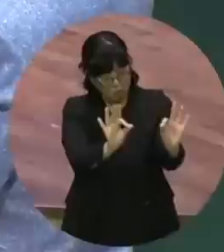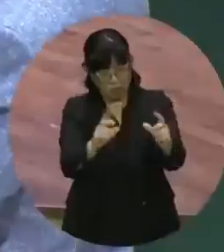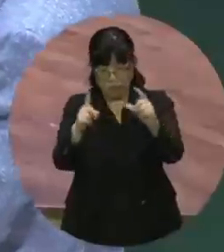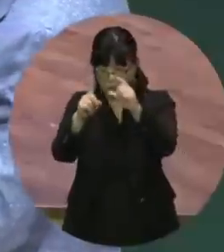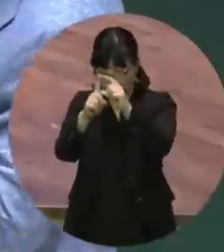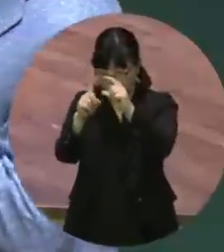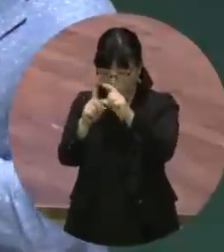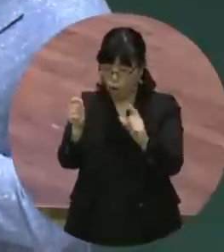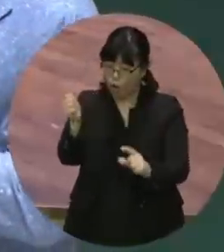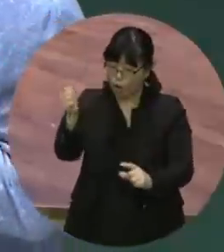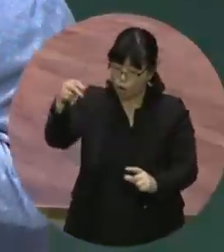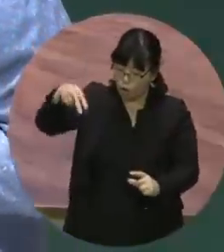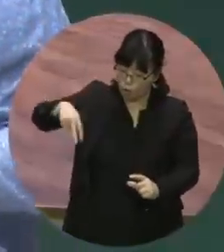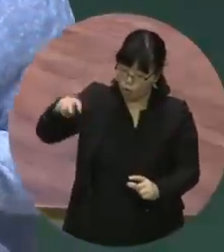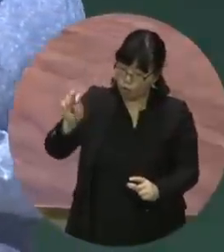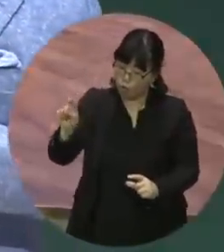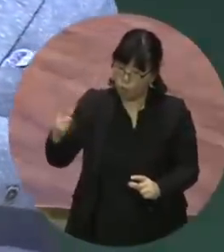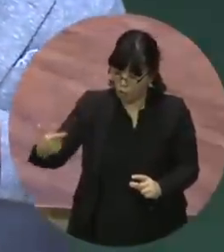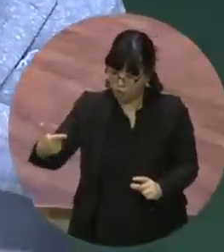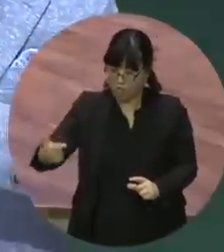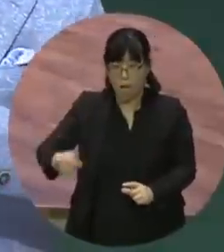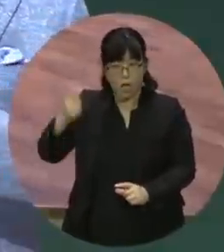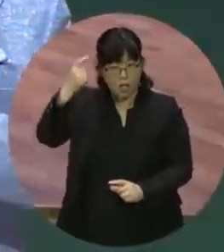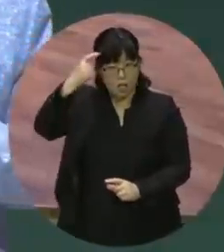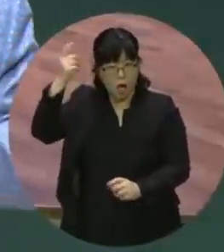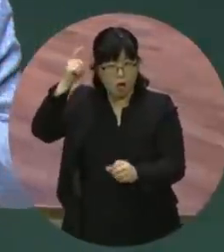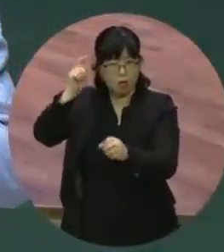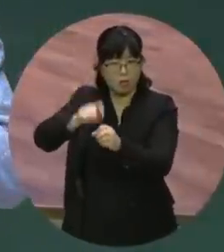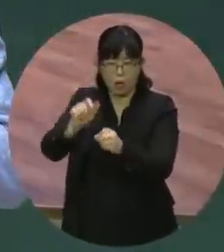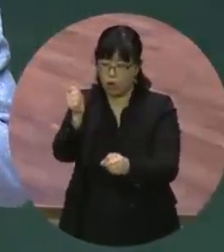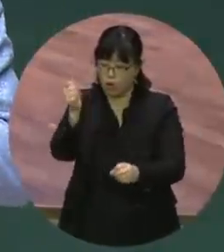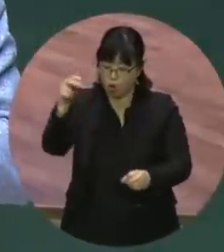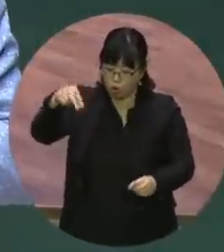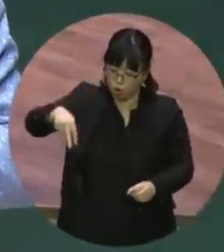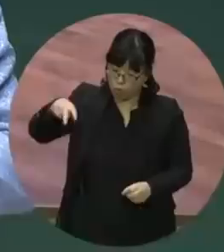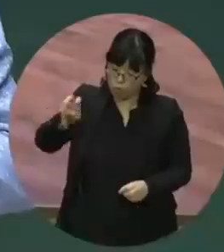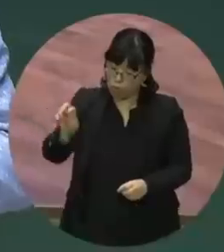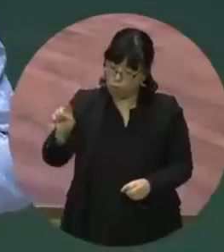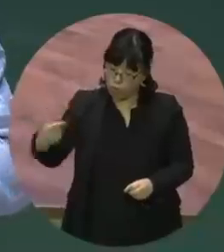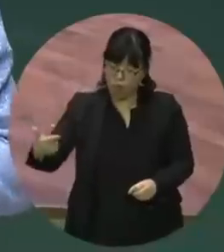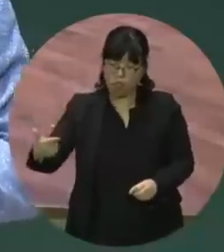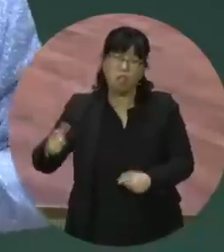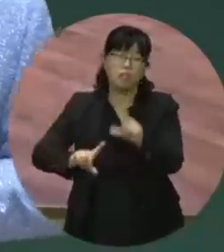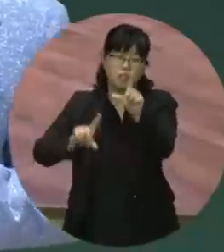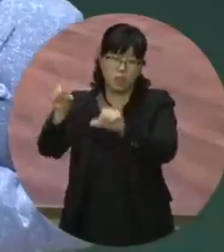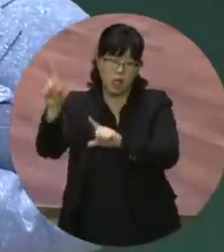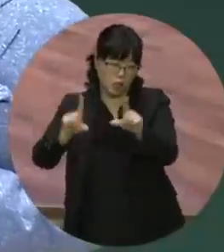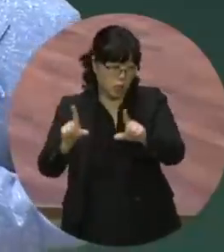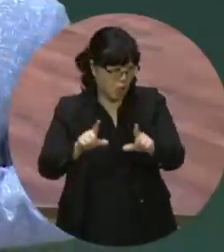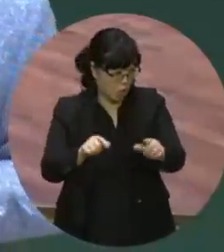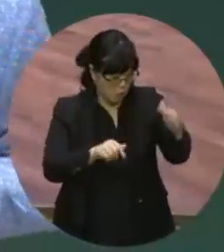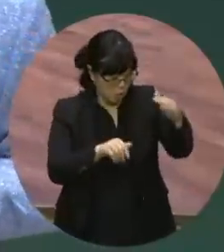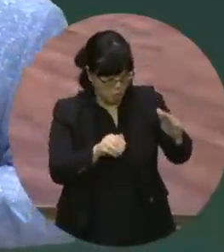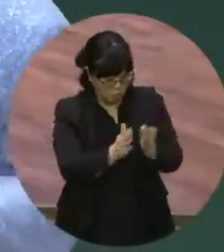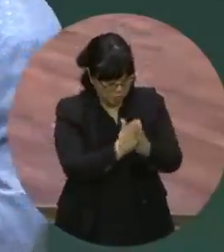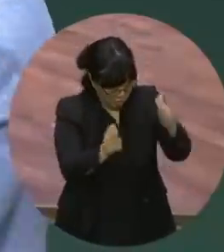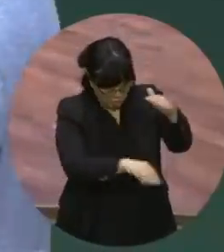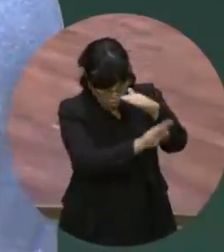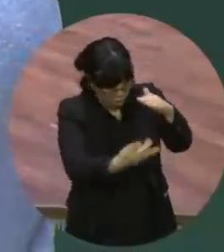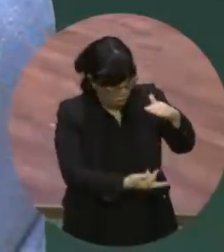완전히 다 빠져있잖아요. 이거 깨우라고 나를 남은 자로 부르셨다. 아멘. 그 다음에 남을